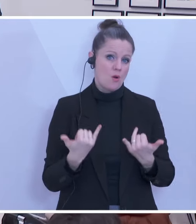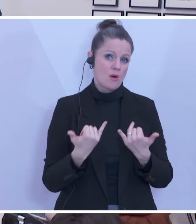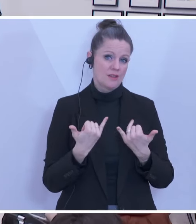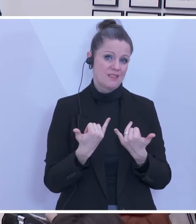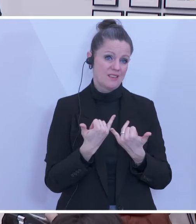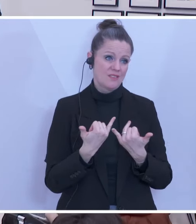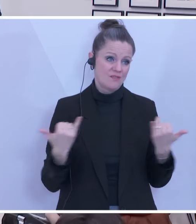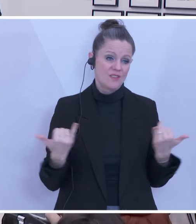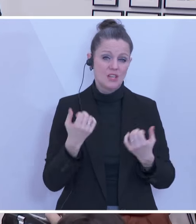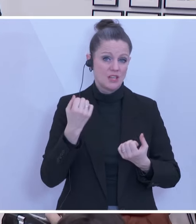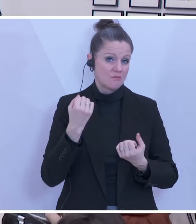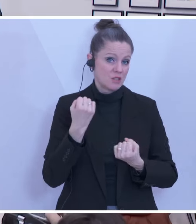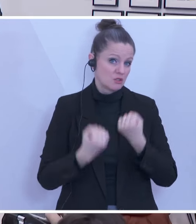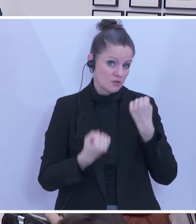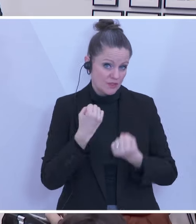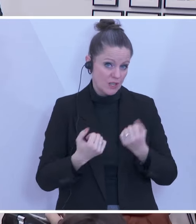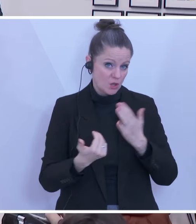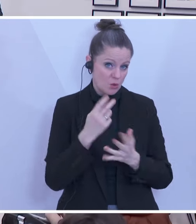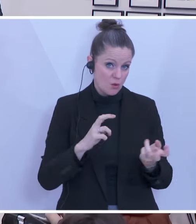mehr als die eigenen Stimmen braucht?